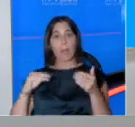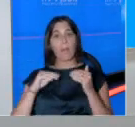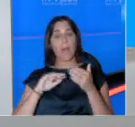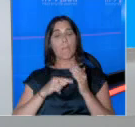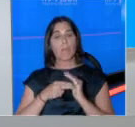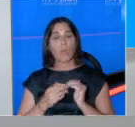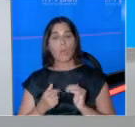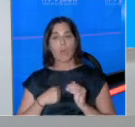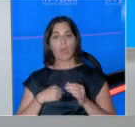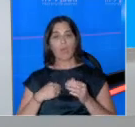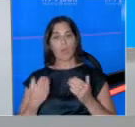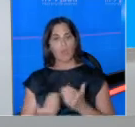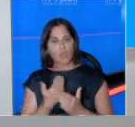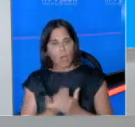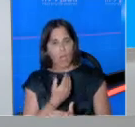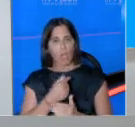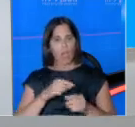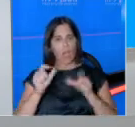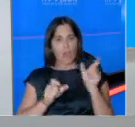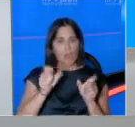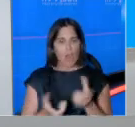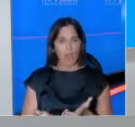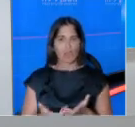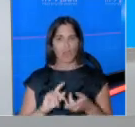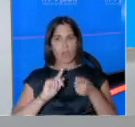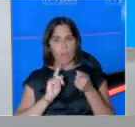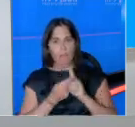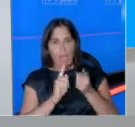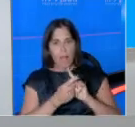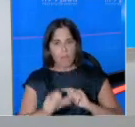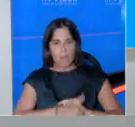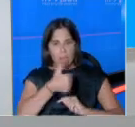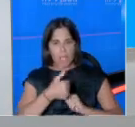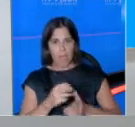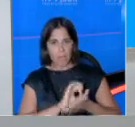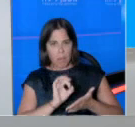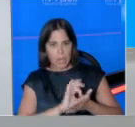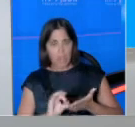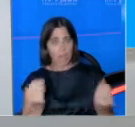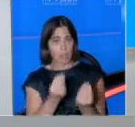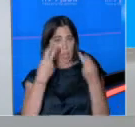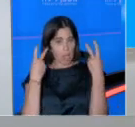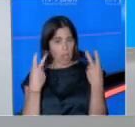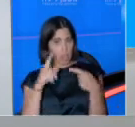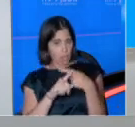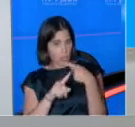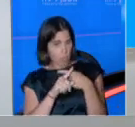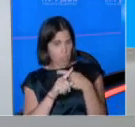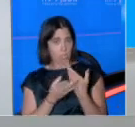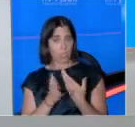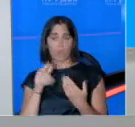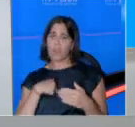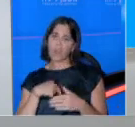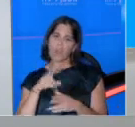שלה. רענון השורות, החלפת המנכ"לים של המשרדים, זה דבר חיובי. אפילו אני לא מתייחסת בכלל